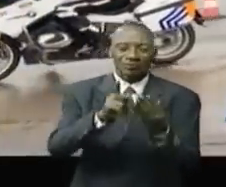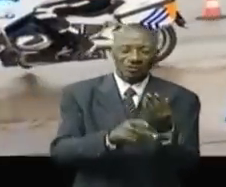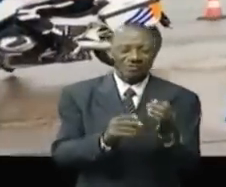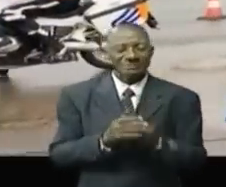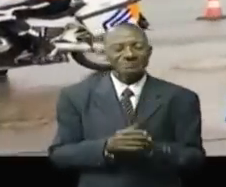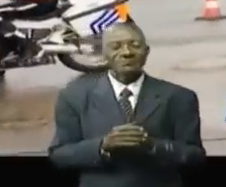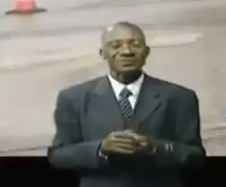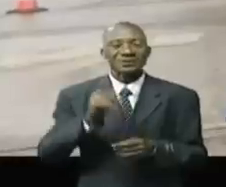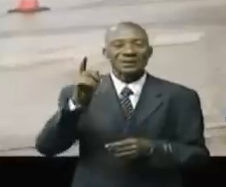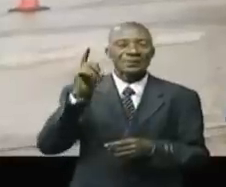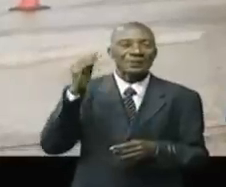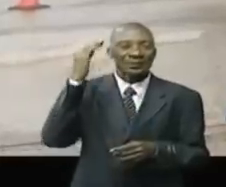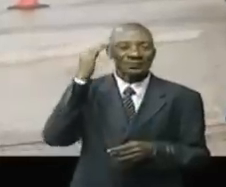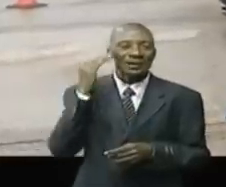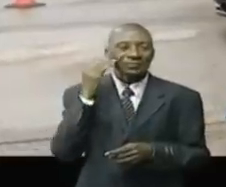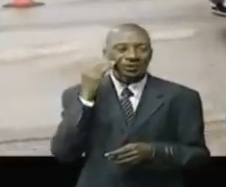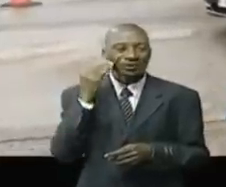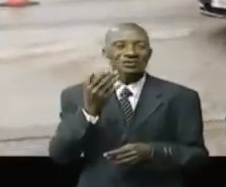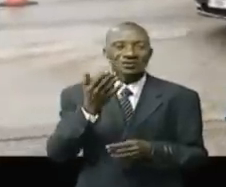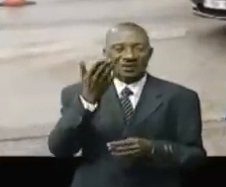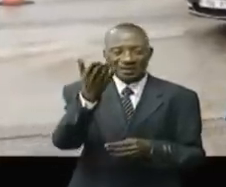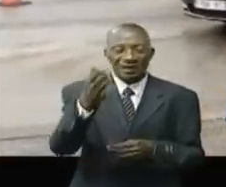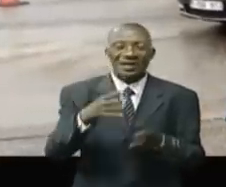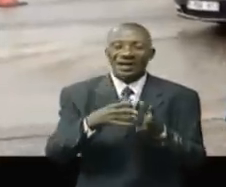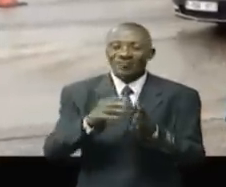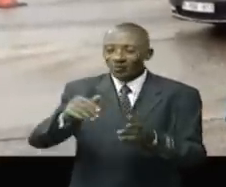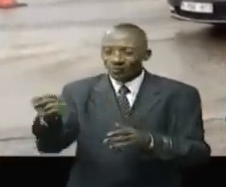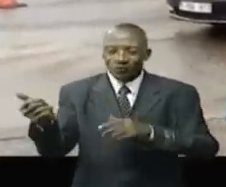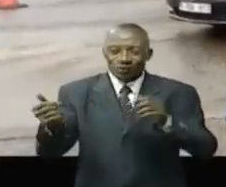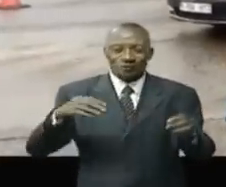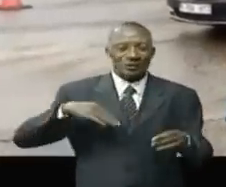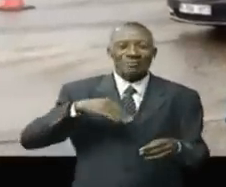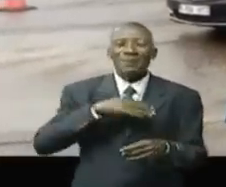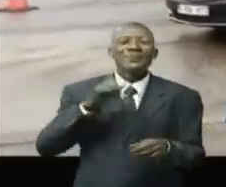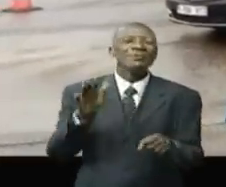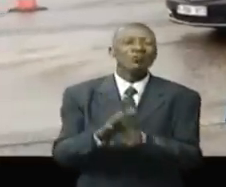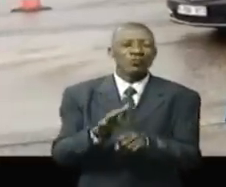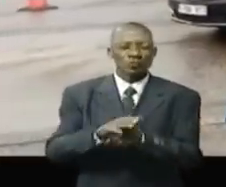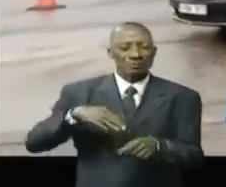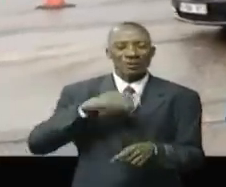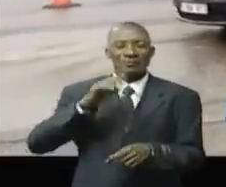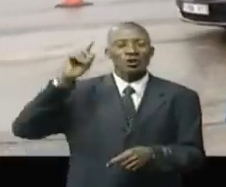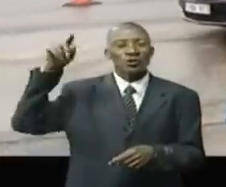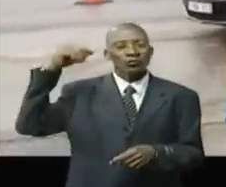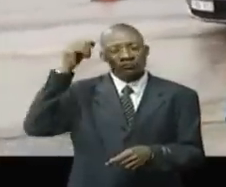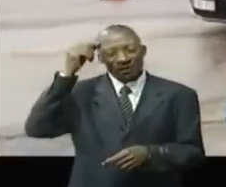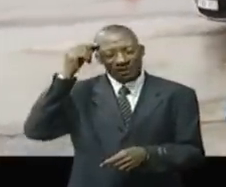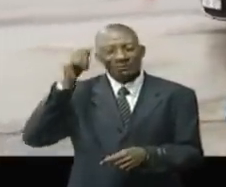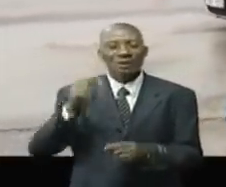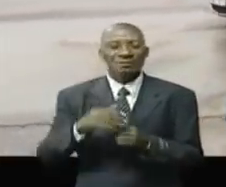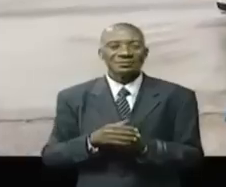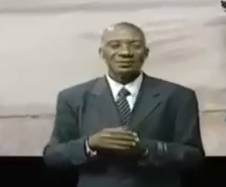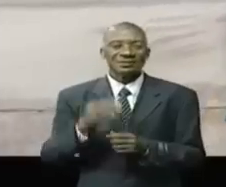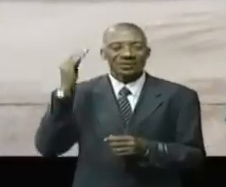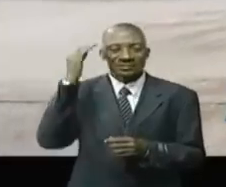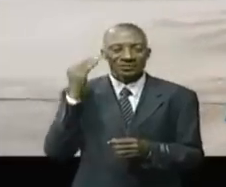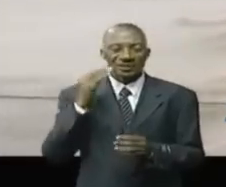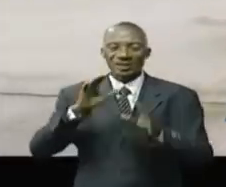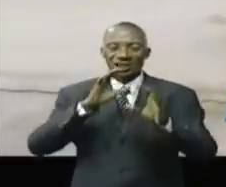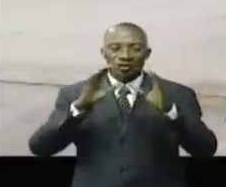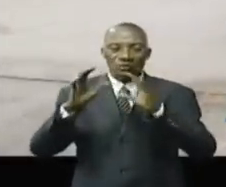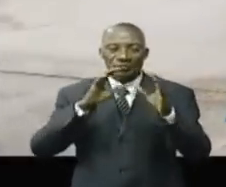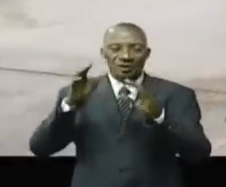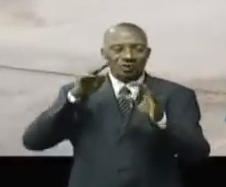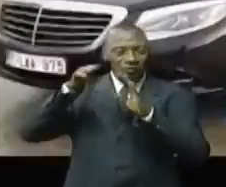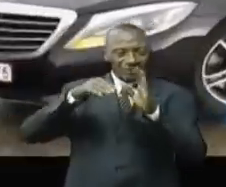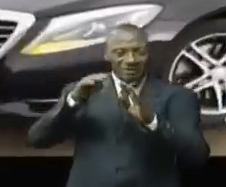Kondé Kingé, est à la tête d'une importante délégation des membres de son gouvernement, composée entre autres du ministre de la Communication et